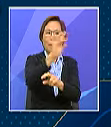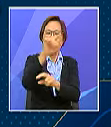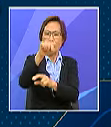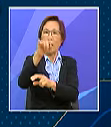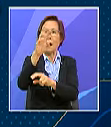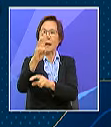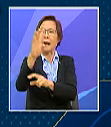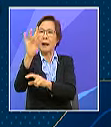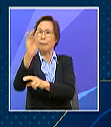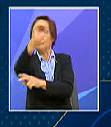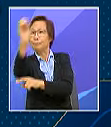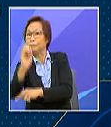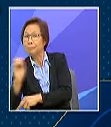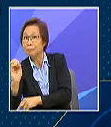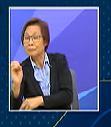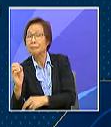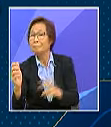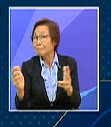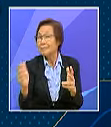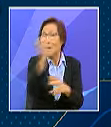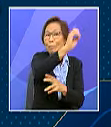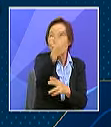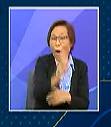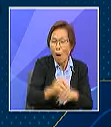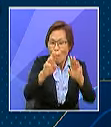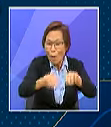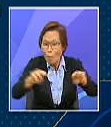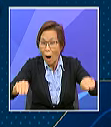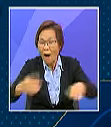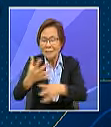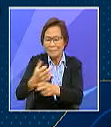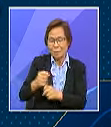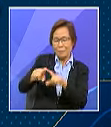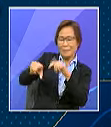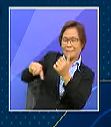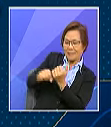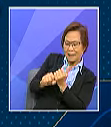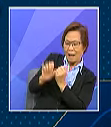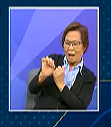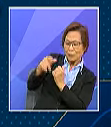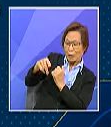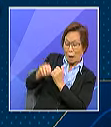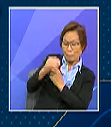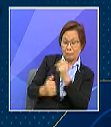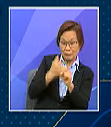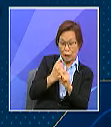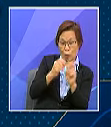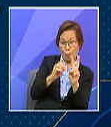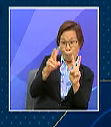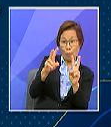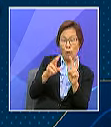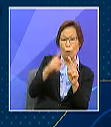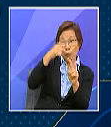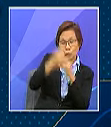8086 800 jadi phractos calon yang mendapat segel pada tahun ini adalah lebih